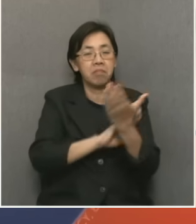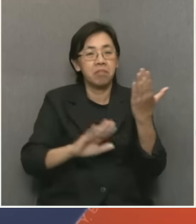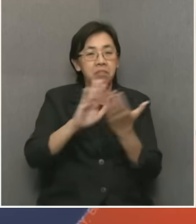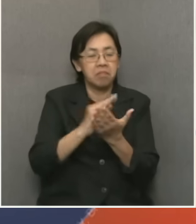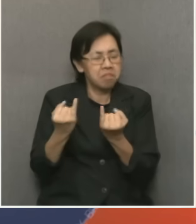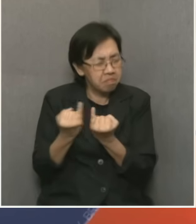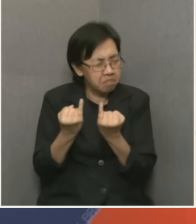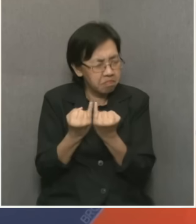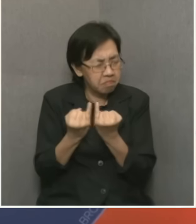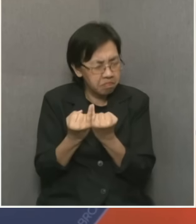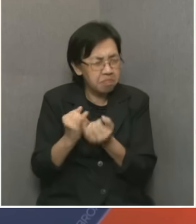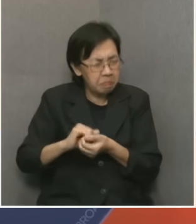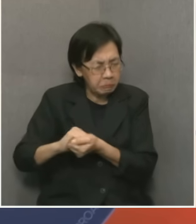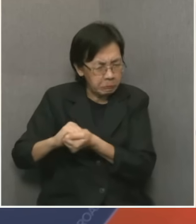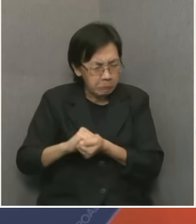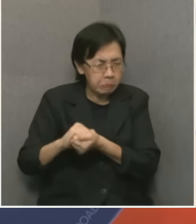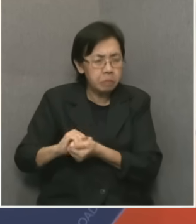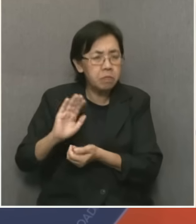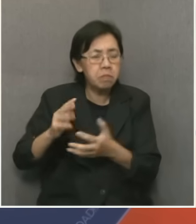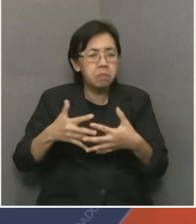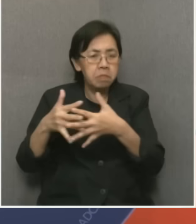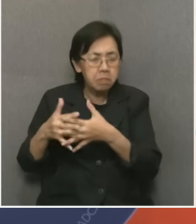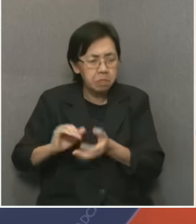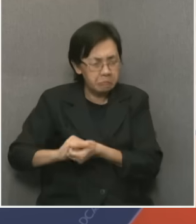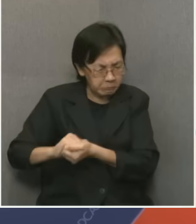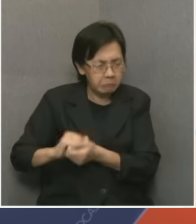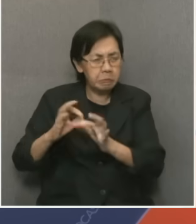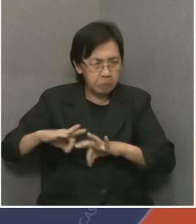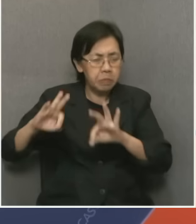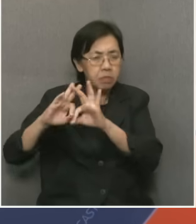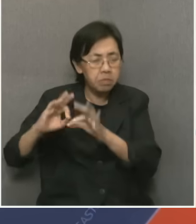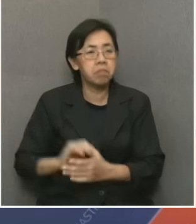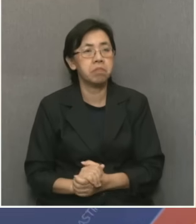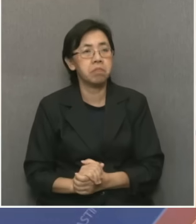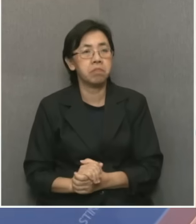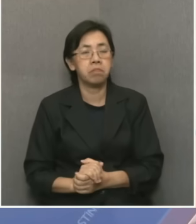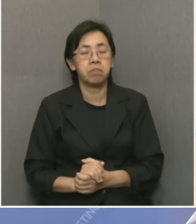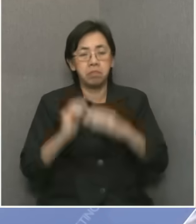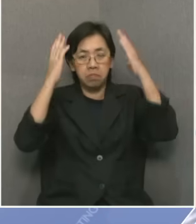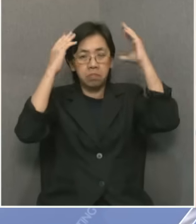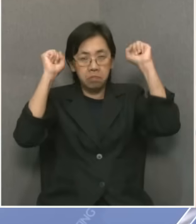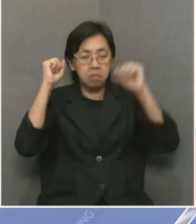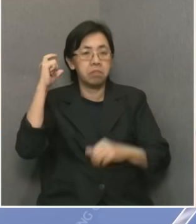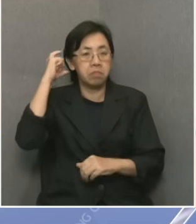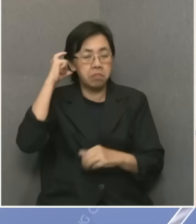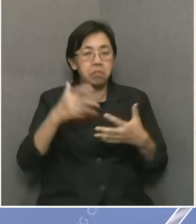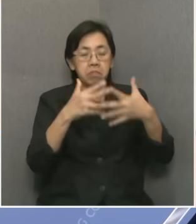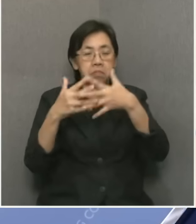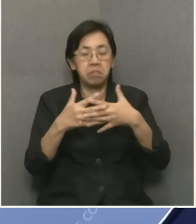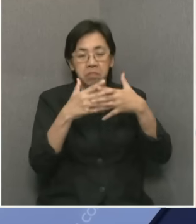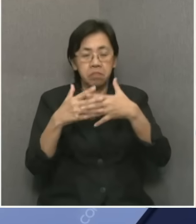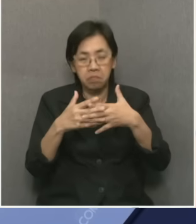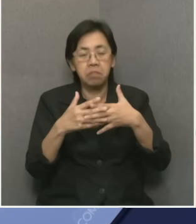แน่นแล้วก็ที่สำคัญมากๆสำหรับสหรัฐอเมริกานะครับเราเห็นได้ว่าประธานาธิบดีสหรัฐอเมริกาเนี่ยจะค่อนข้าง